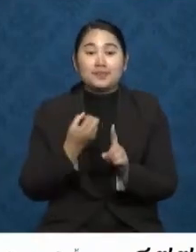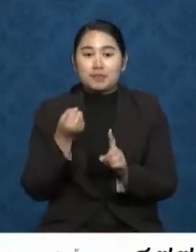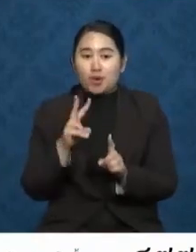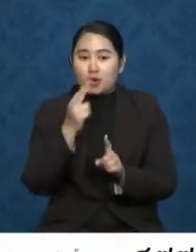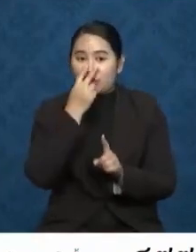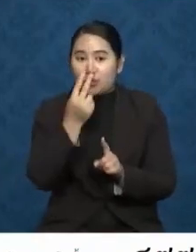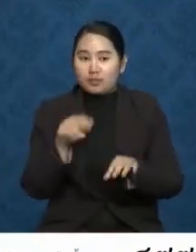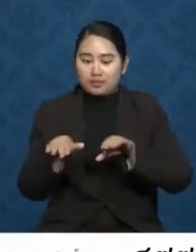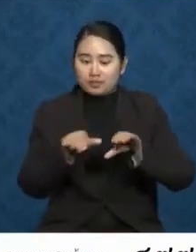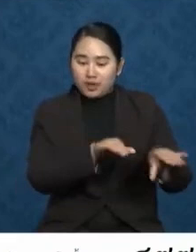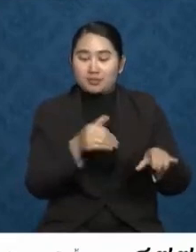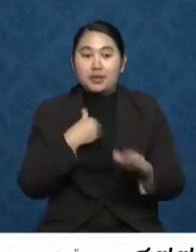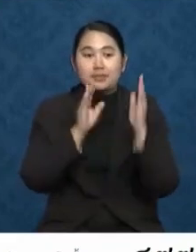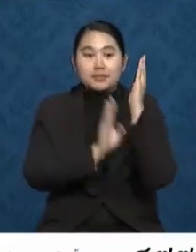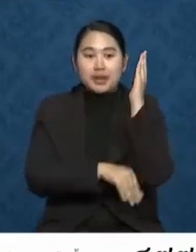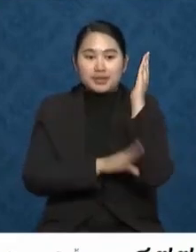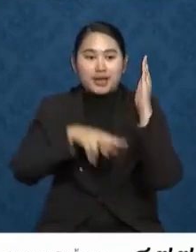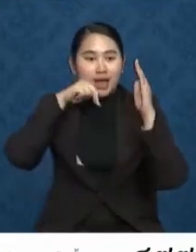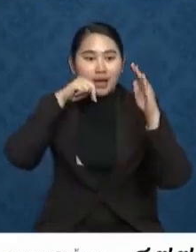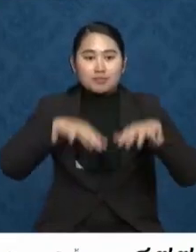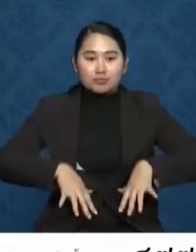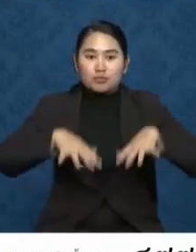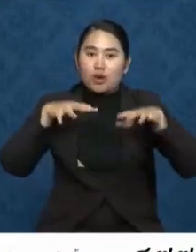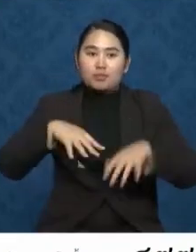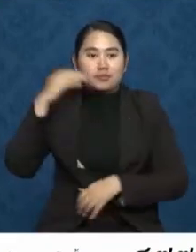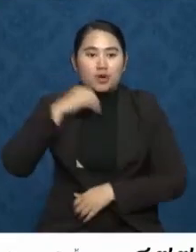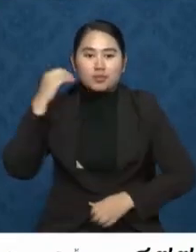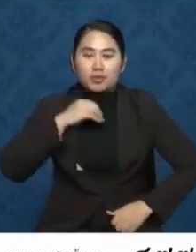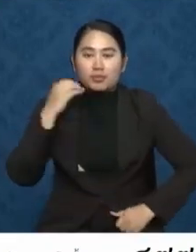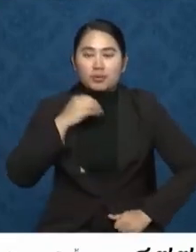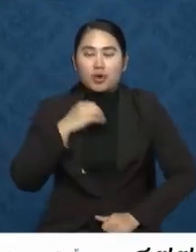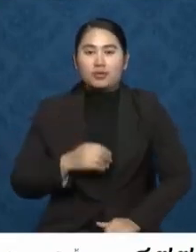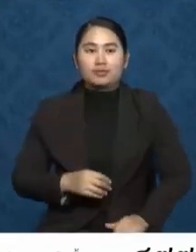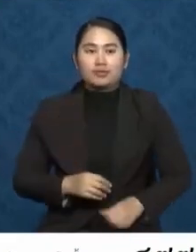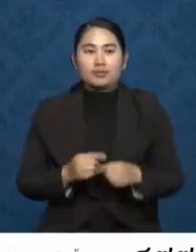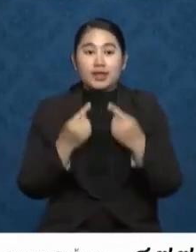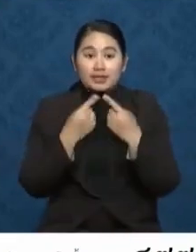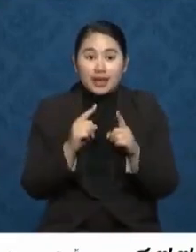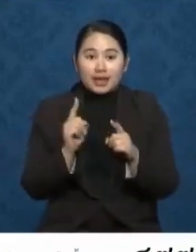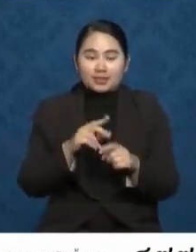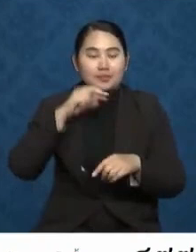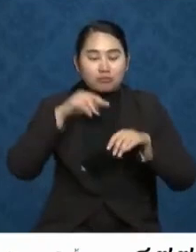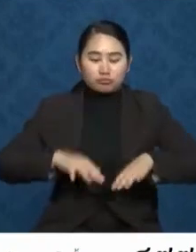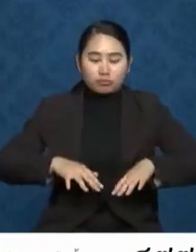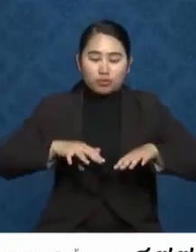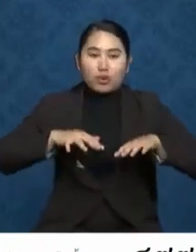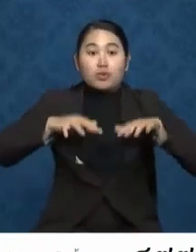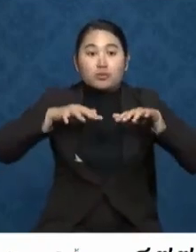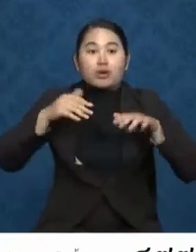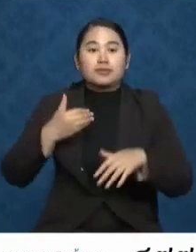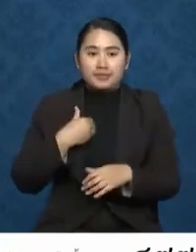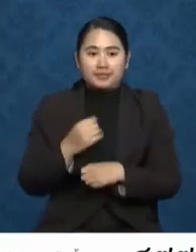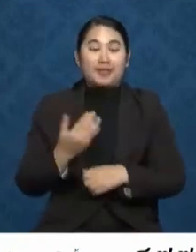ไม่ในพื้นที่จังหวัดชายแดนภาคใต้น้ำท่วมซ้ำซากทุกปีต่างกันเพียงแค่บางปีหนักบางปีหนักน้อย